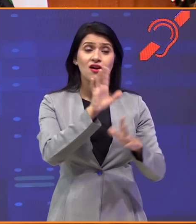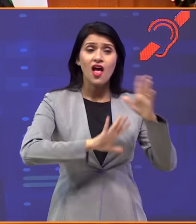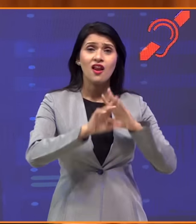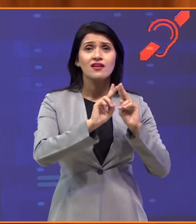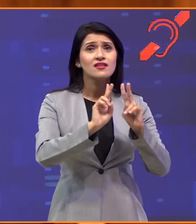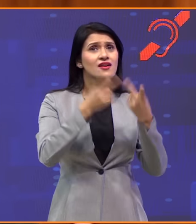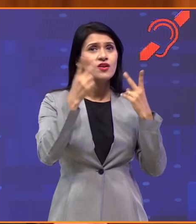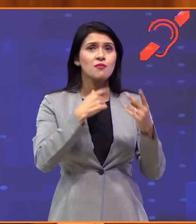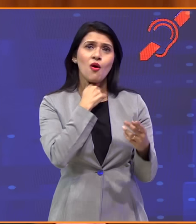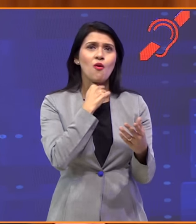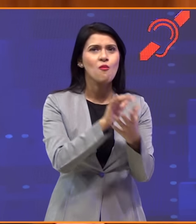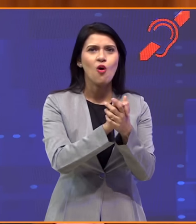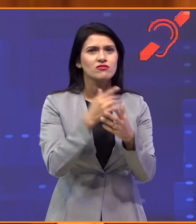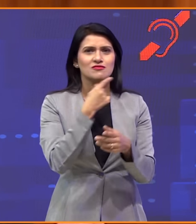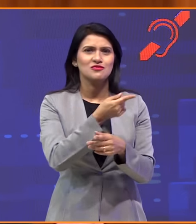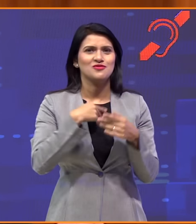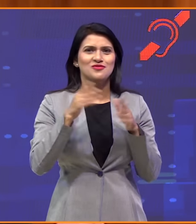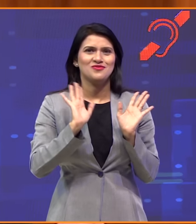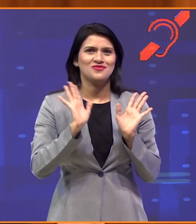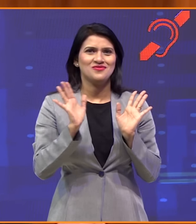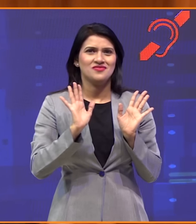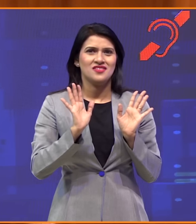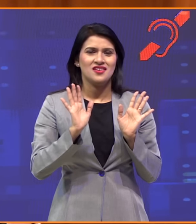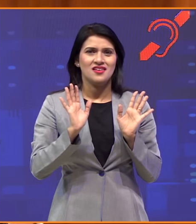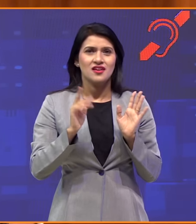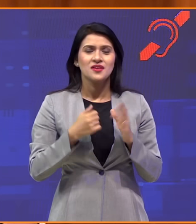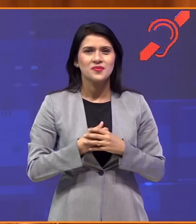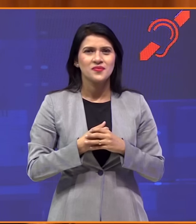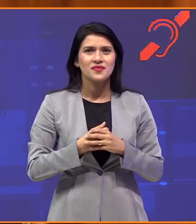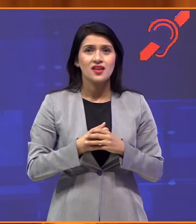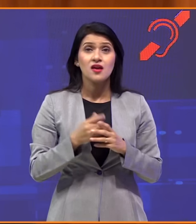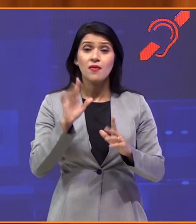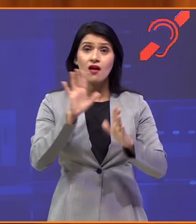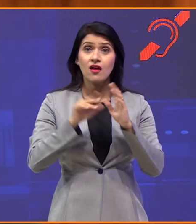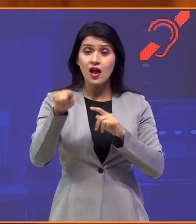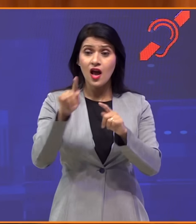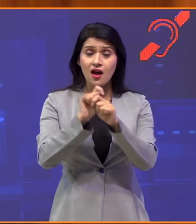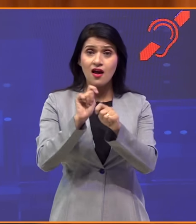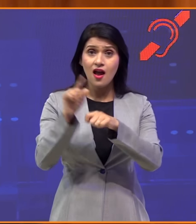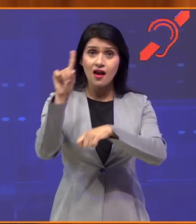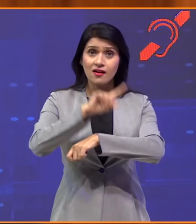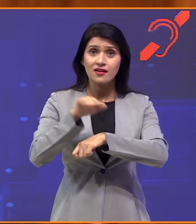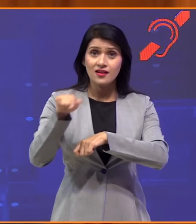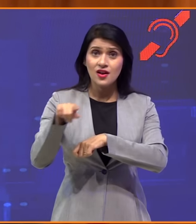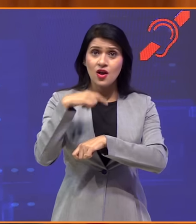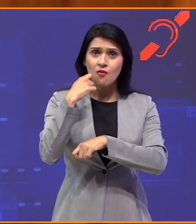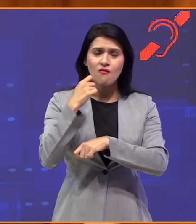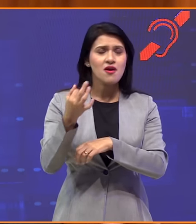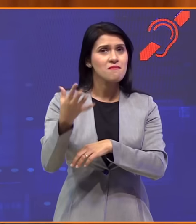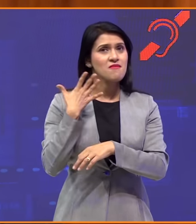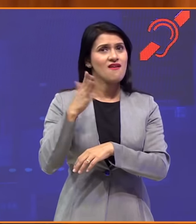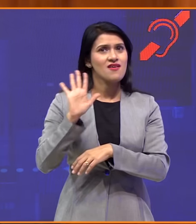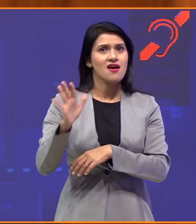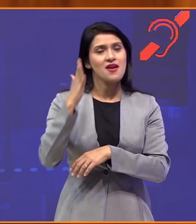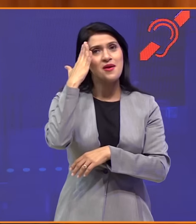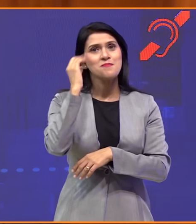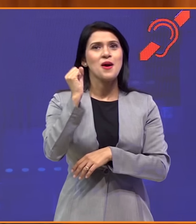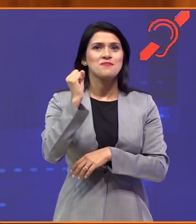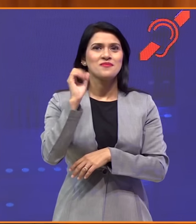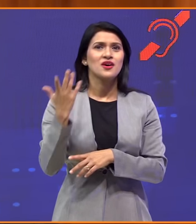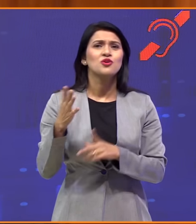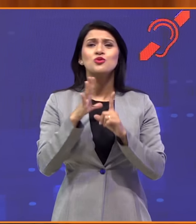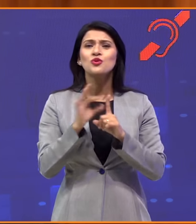तुझे मैं वादा कैसे कर दूं कि तुझे मैं इससे ज्यादा बड़ा रोल दूंगा लेकिन जो तूने किया है उसने उसी से मैं इतना खुश हूं मेरे दिमाग में रहता है कि